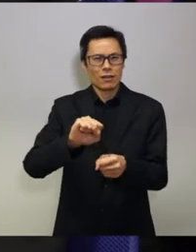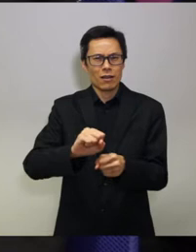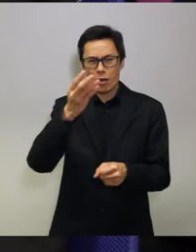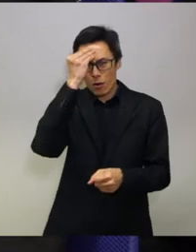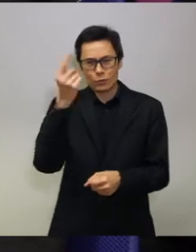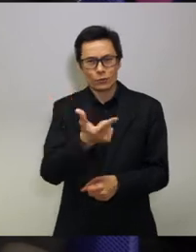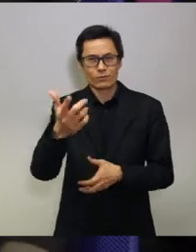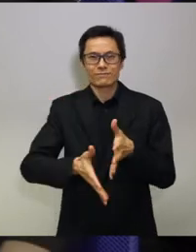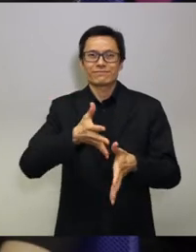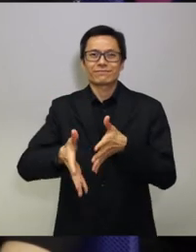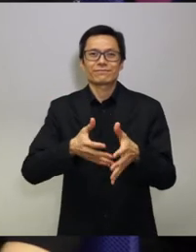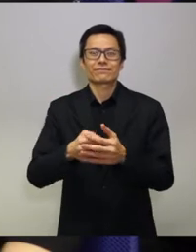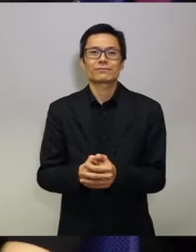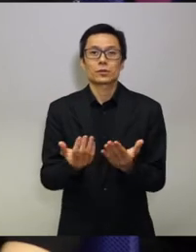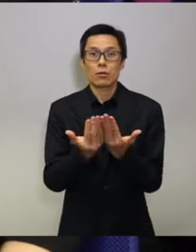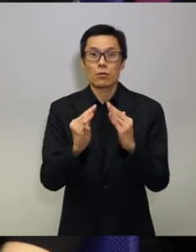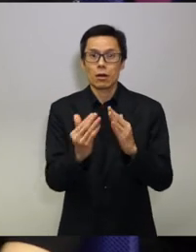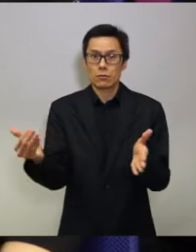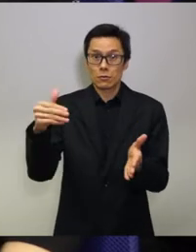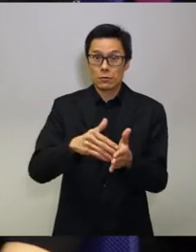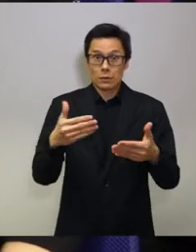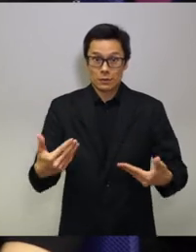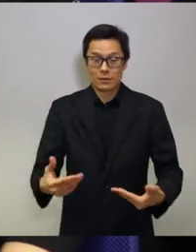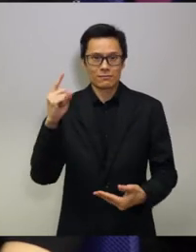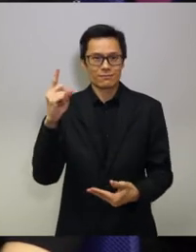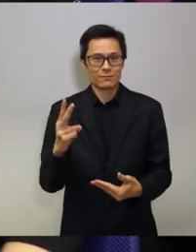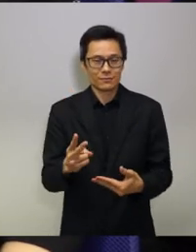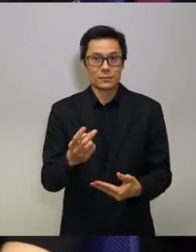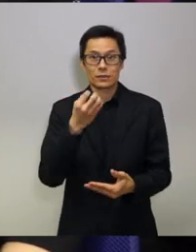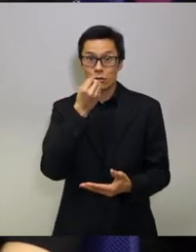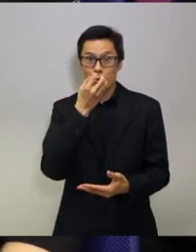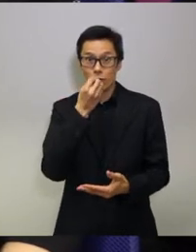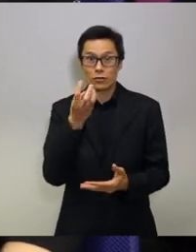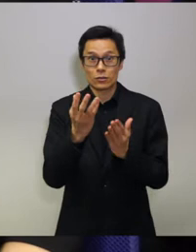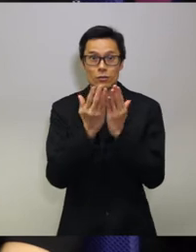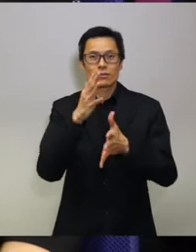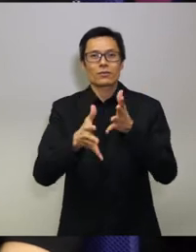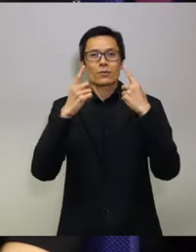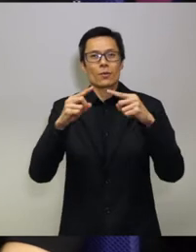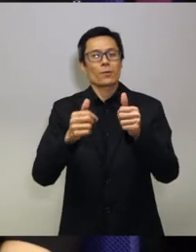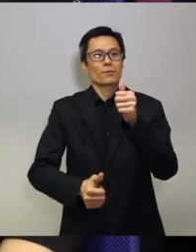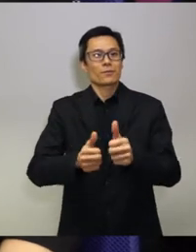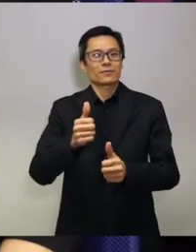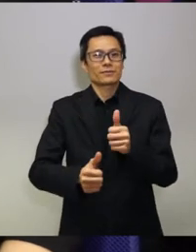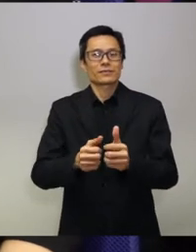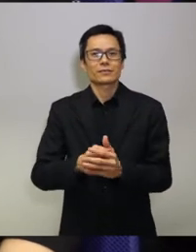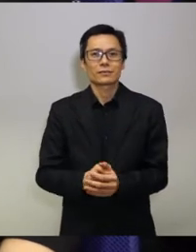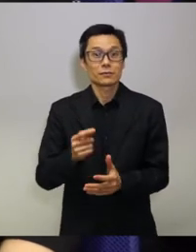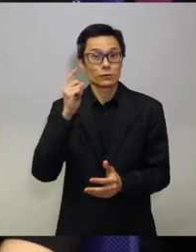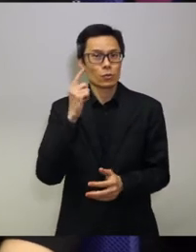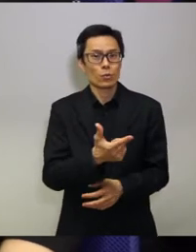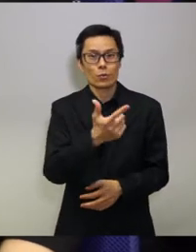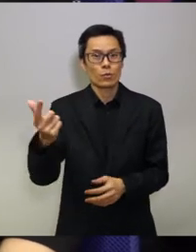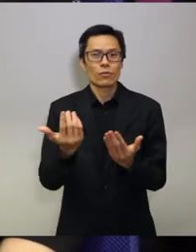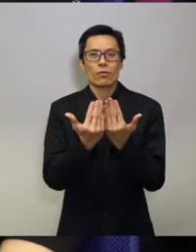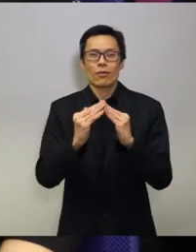更加多唔同嘅手語嘅。學校去到今日為止咧，已經舉辦咗2屆嘅全港小學手語歌比賽。我哋都知道咧，有